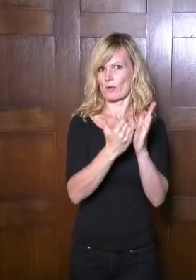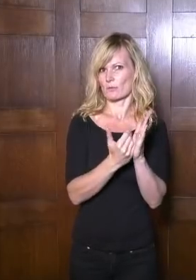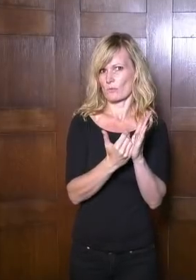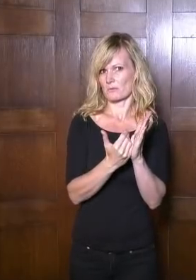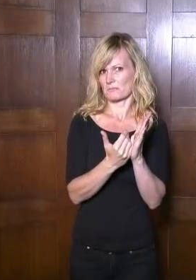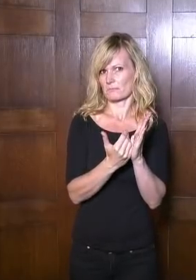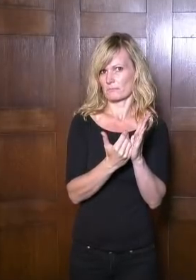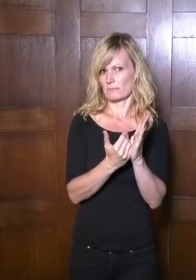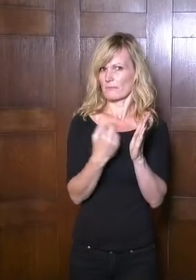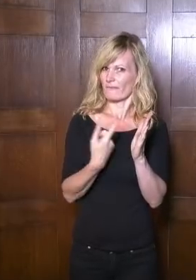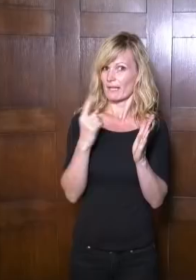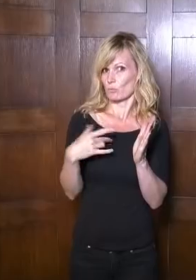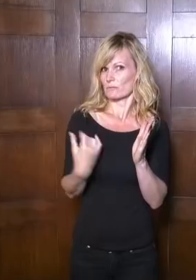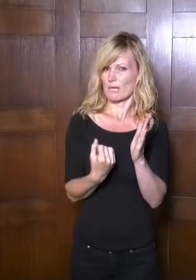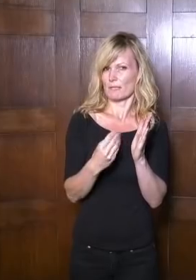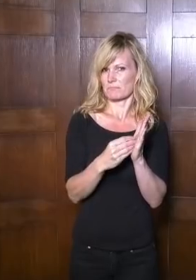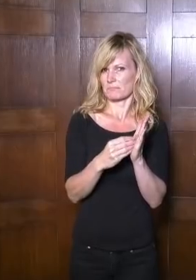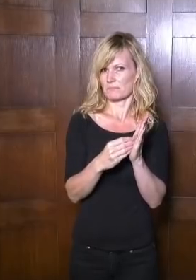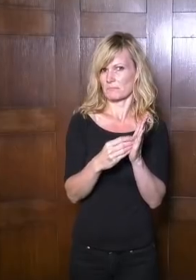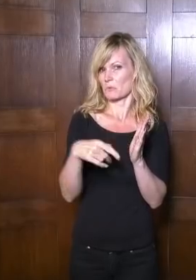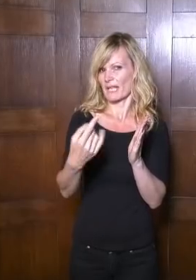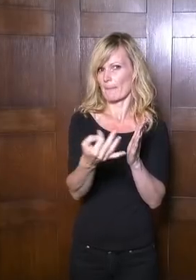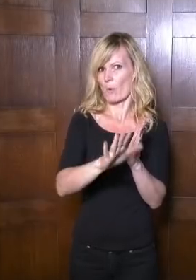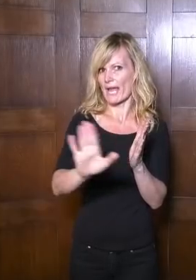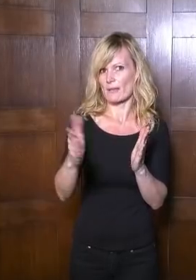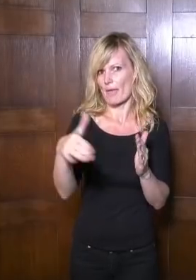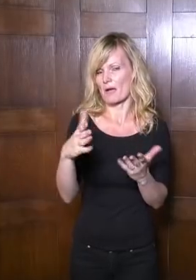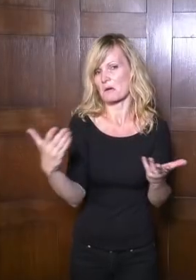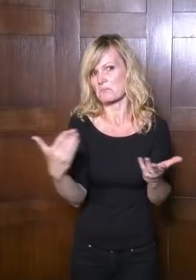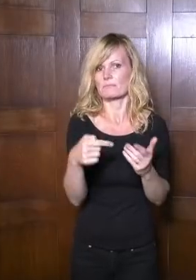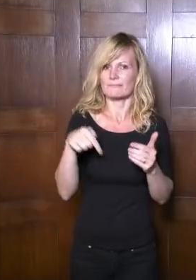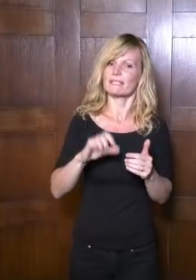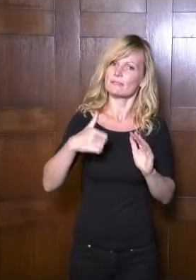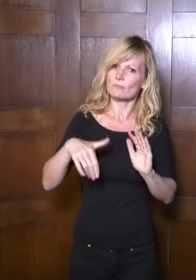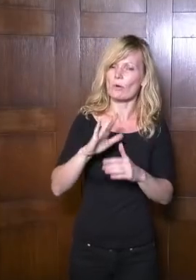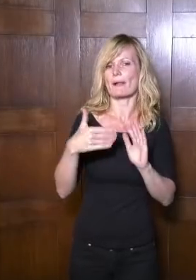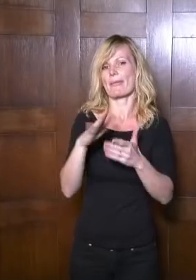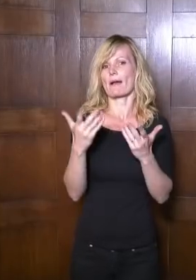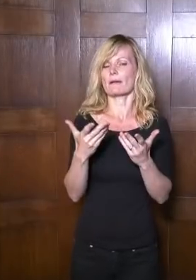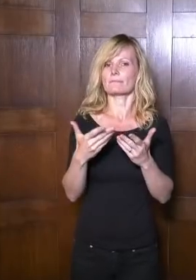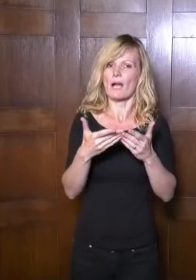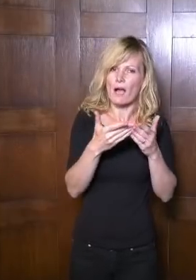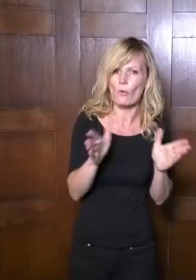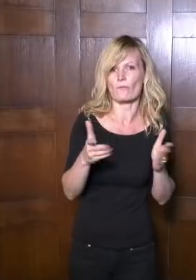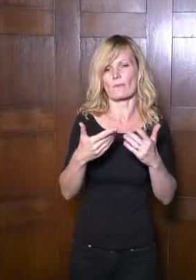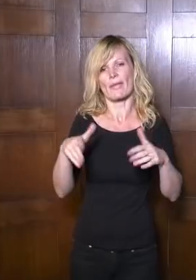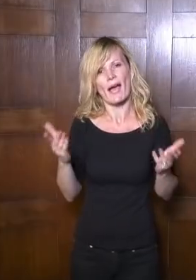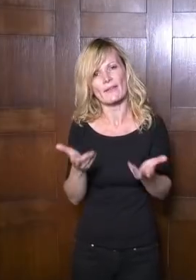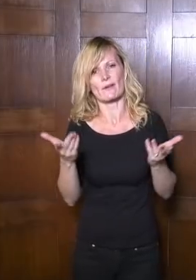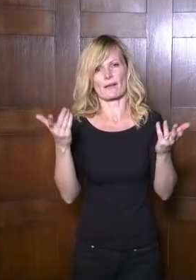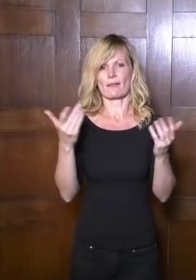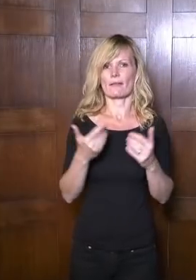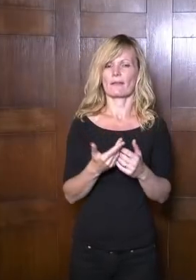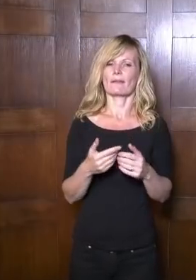jetzt noch getroffen werden kann, mit der nochmal Erleichterungen auch geschaffen werden können, einen Spiegel der